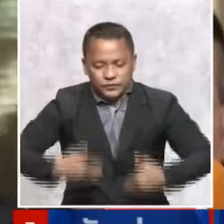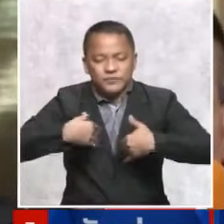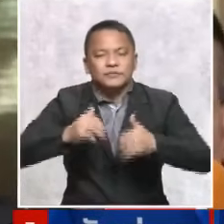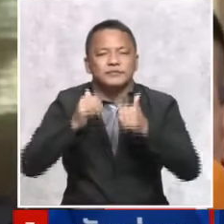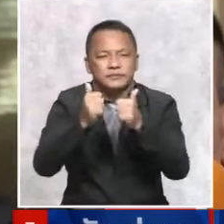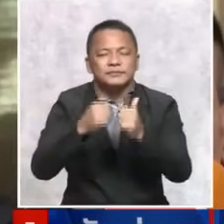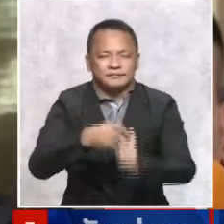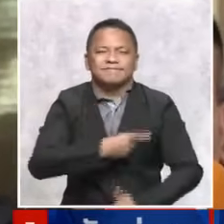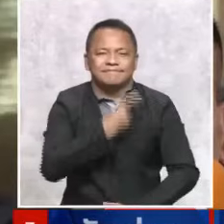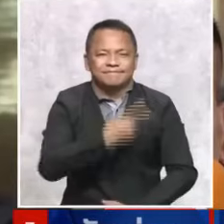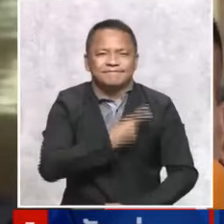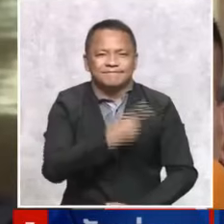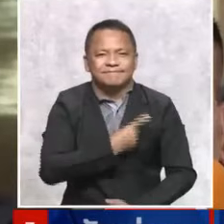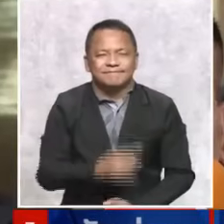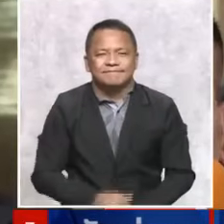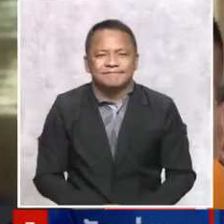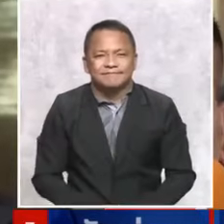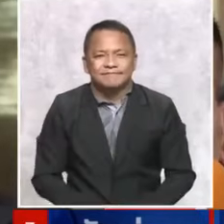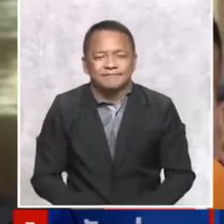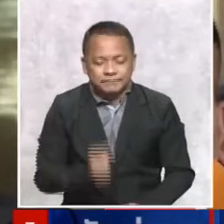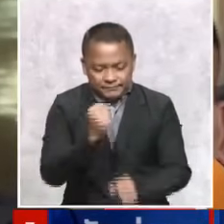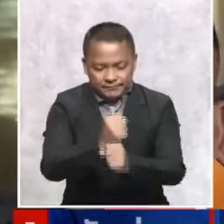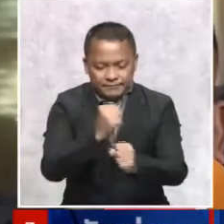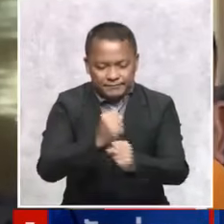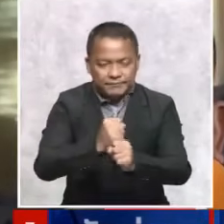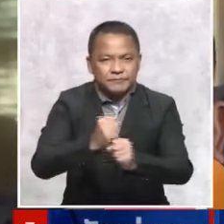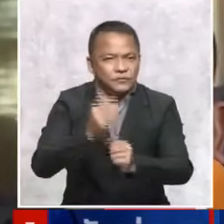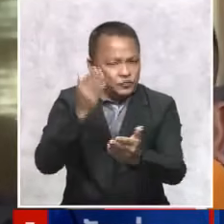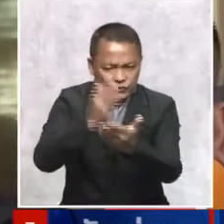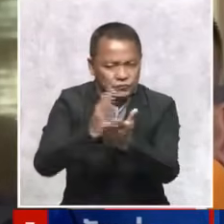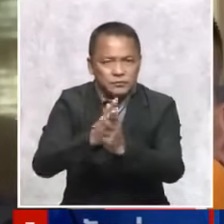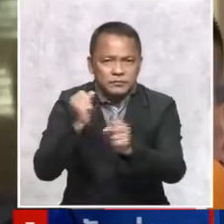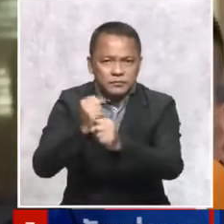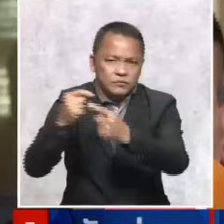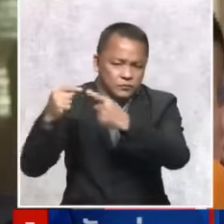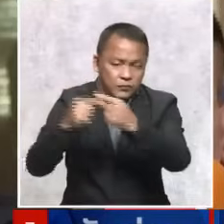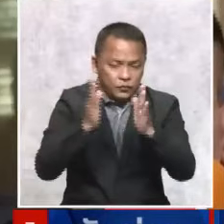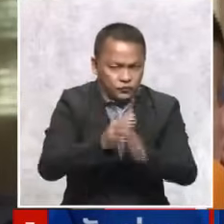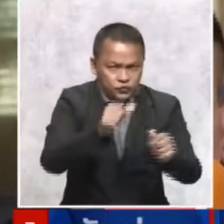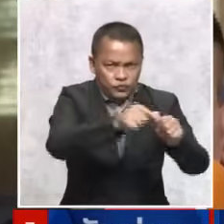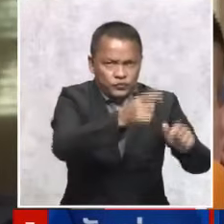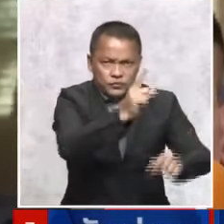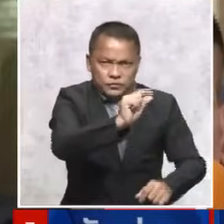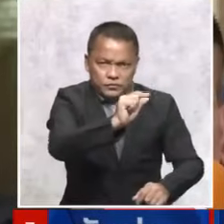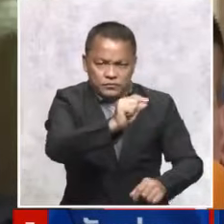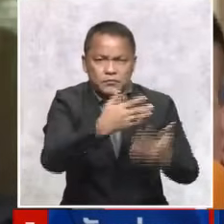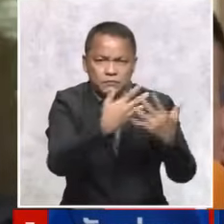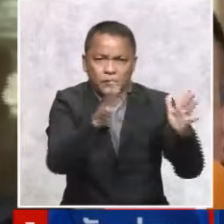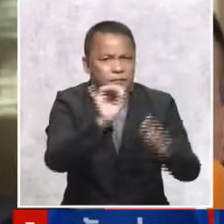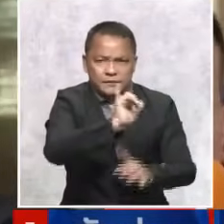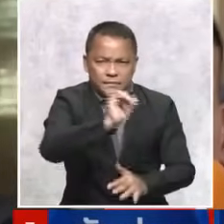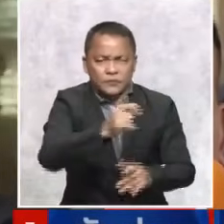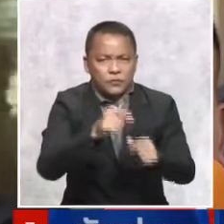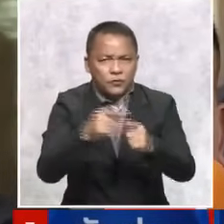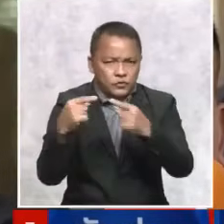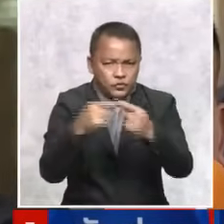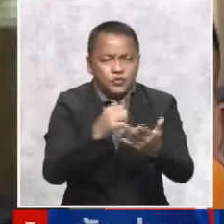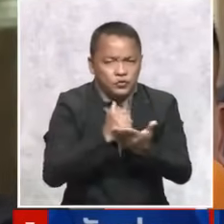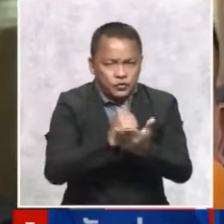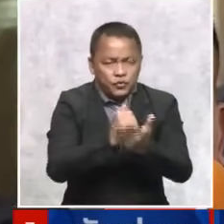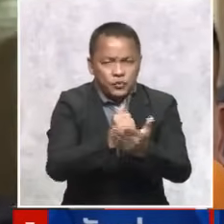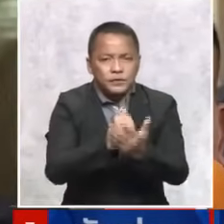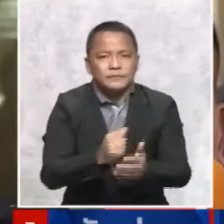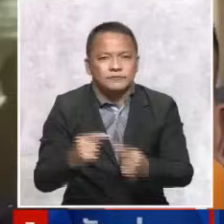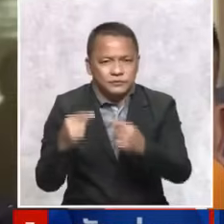ป็นเรื่องน่ายินดีแต่การทำงานของเราก็ไม่หยุดยั้งก็ยังมีตั้ง20คนนะครับที่ยังไม่ได้ออกมาแล้วก็เราต้องพยาย